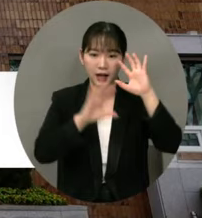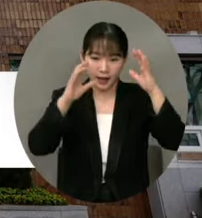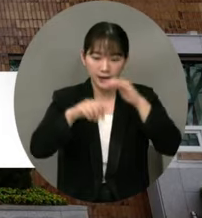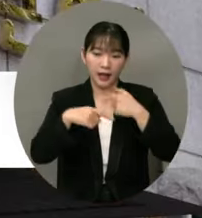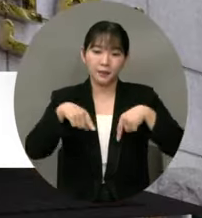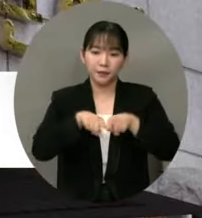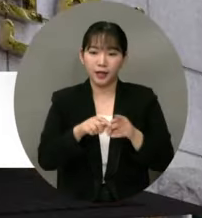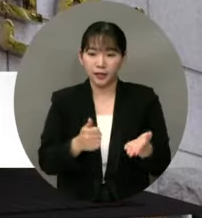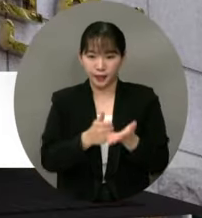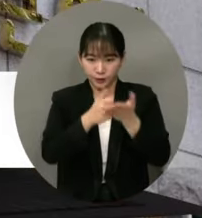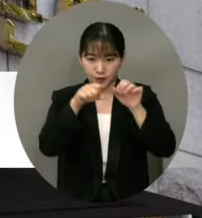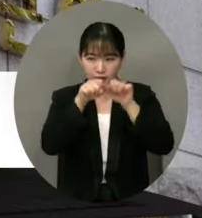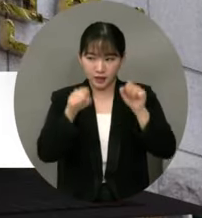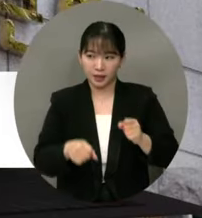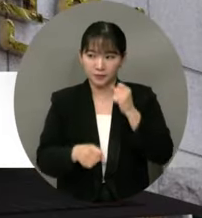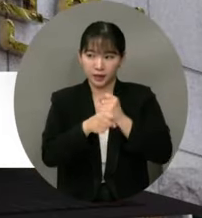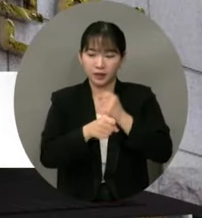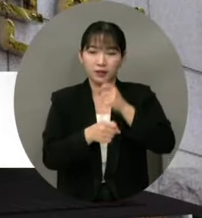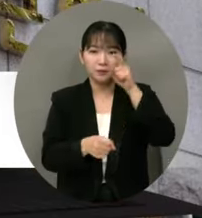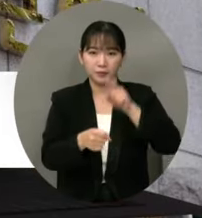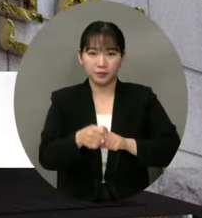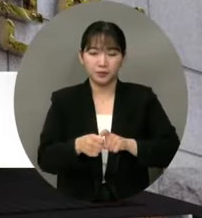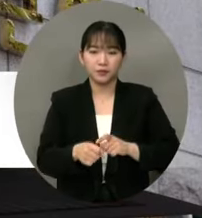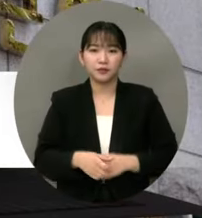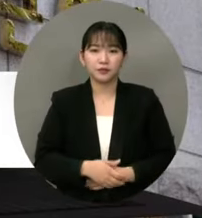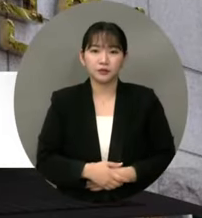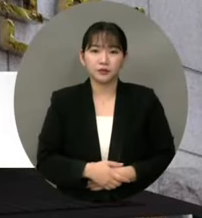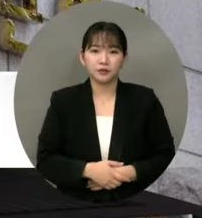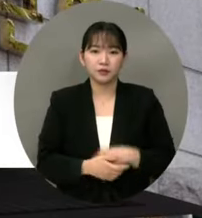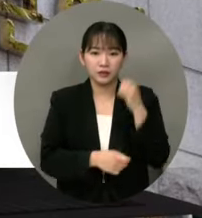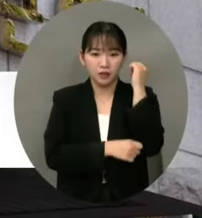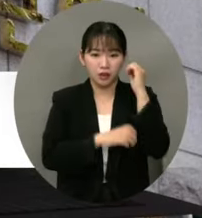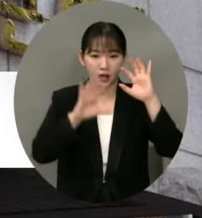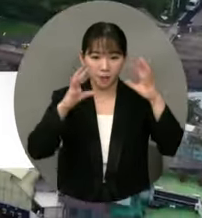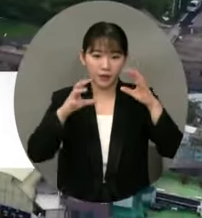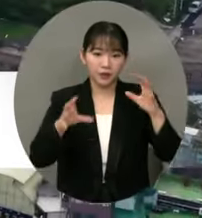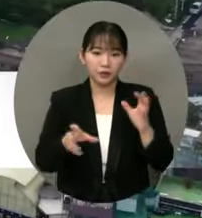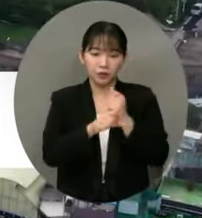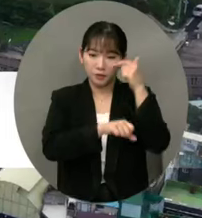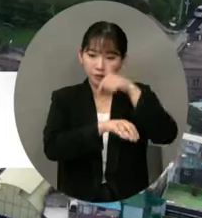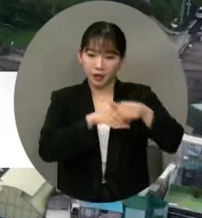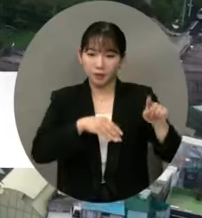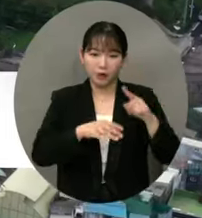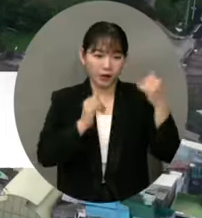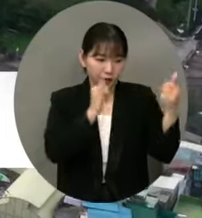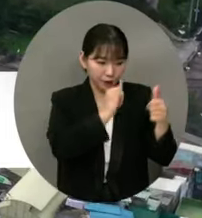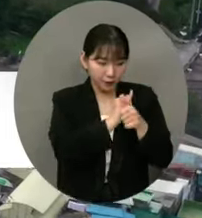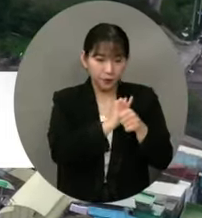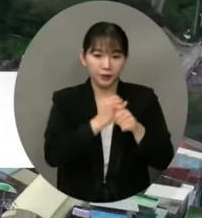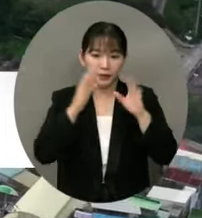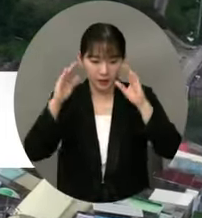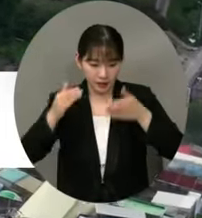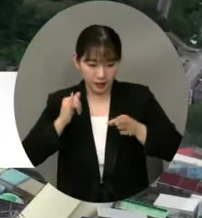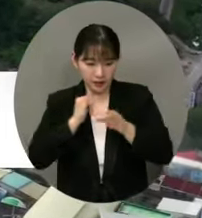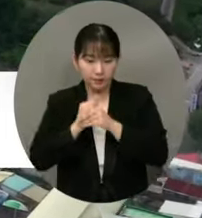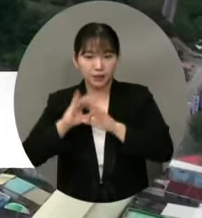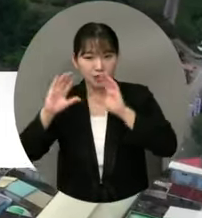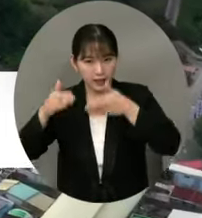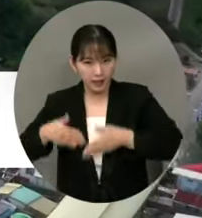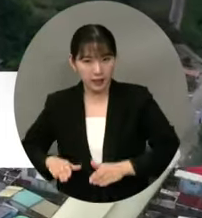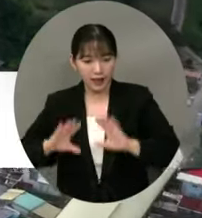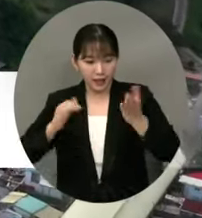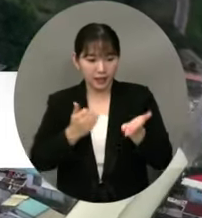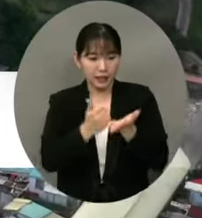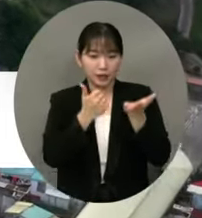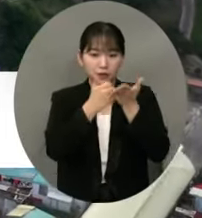아이들을 함께 키우는 구조를 정착하는 것이 목표입니다. 영암아이 종합계획은 결혼과 임신, 출산, 육아 환경